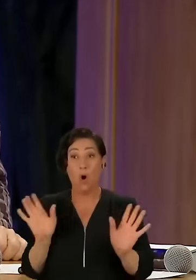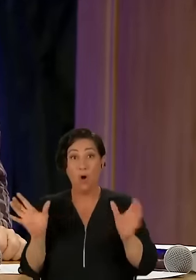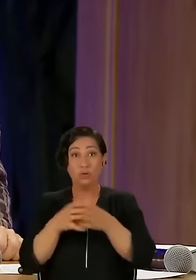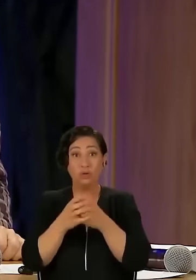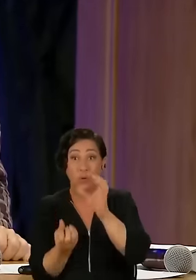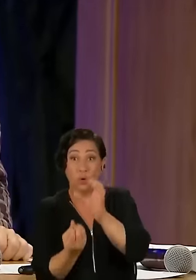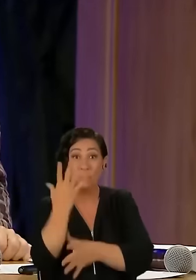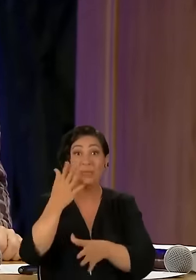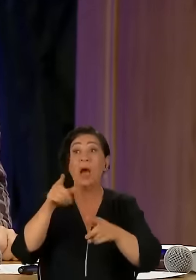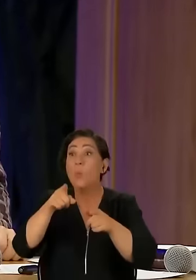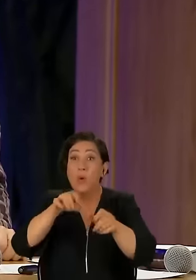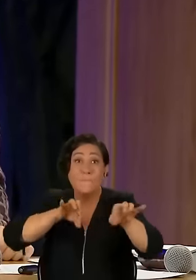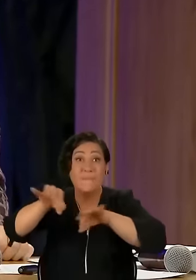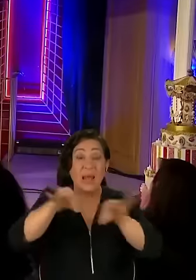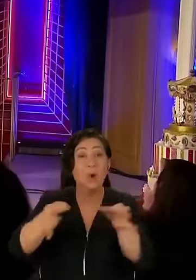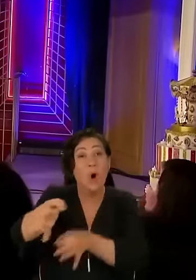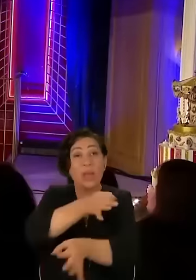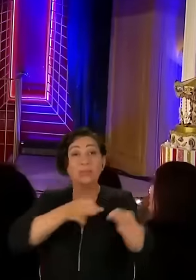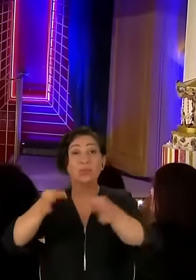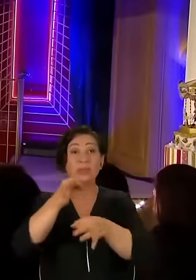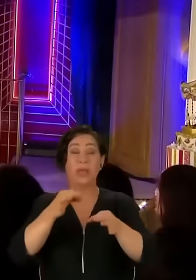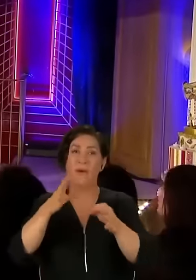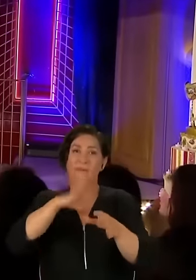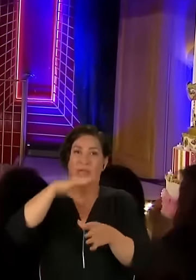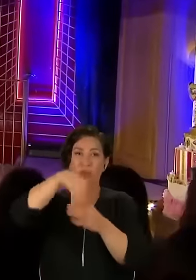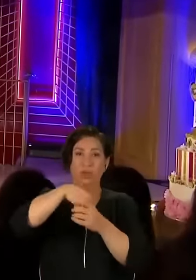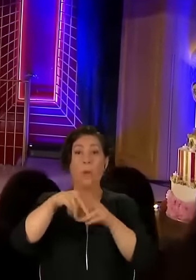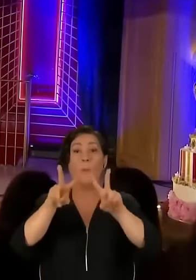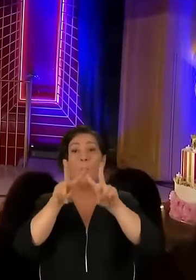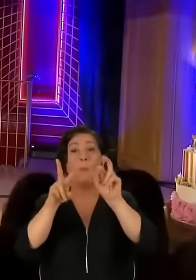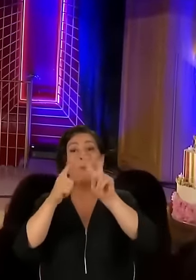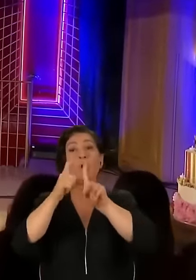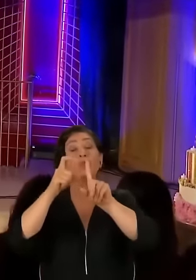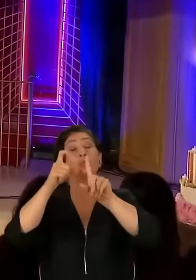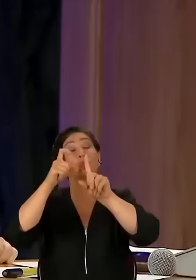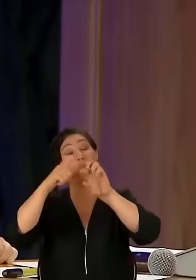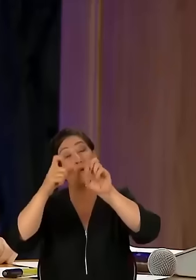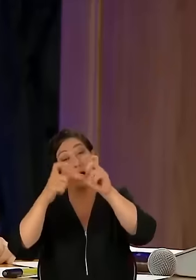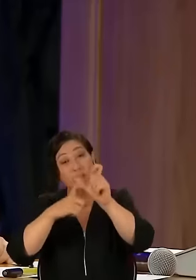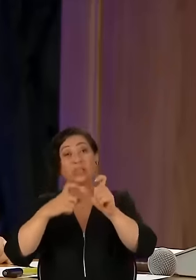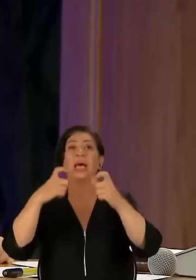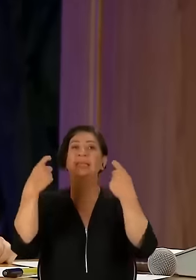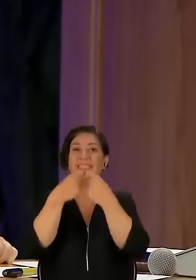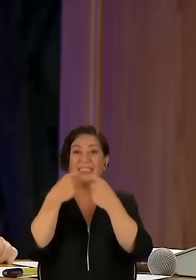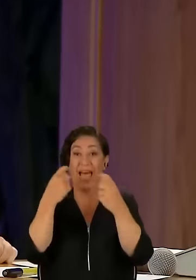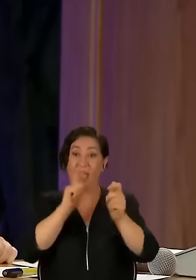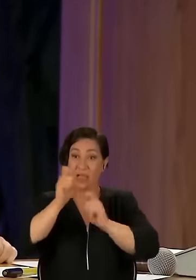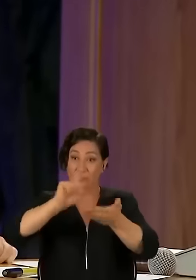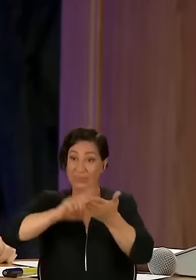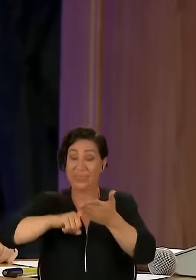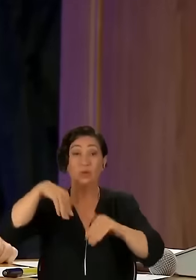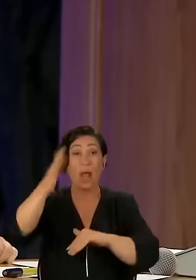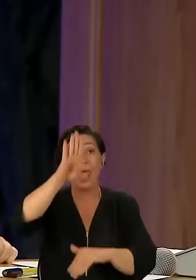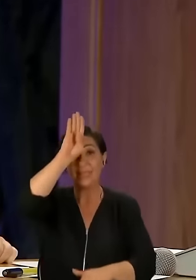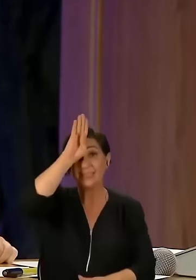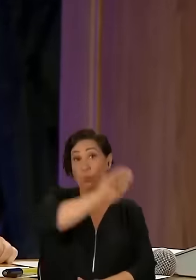ve harekatın planlamasında da rol oynamıştır. Mondros Ateşkes Anlaşması'ndan sonra İstanbul'a gelmiş